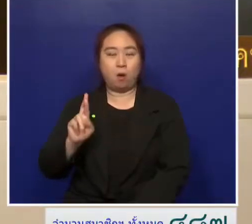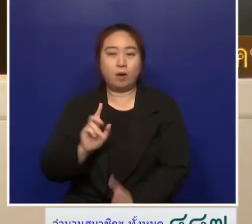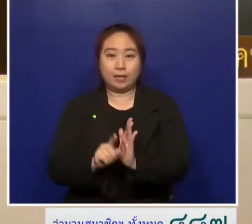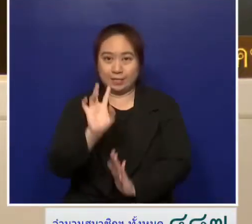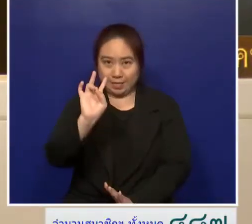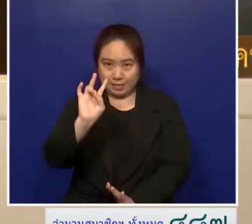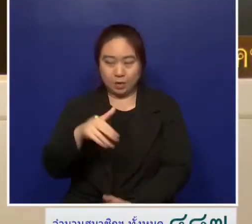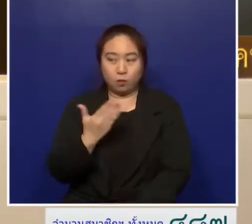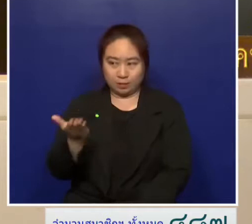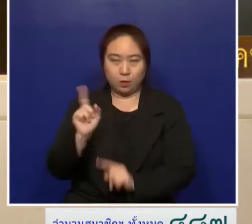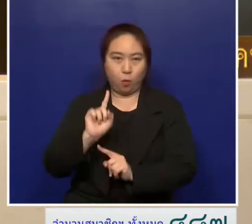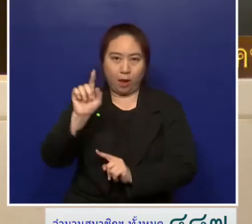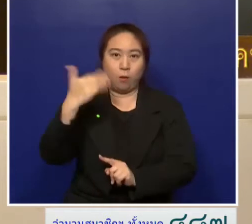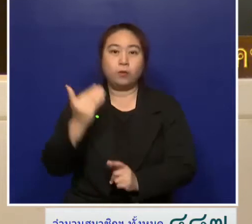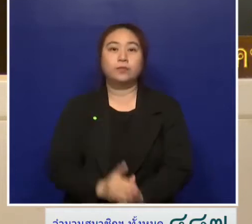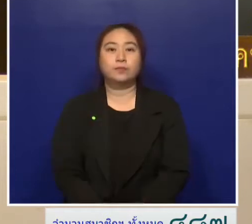ขอเชิญครัษบสนครับ